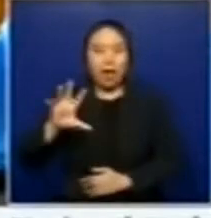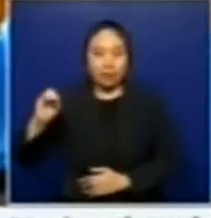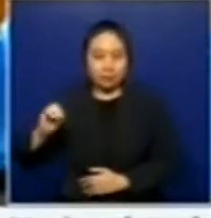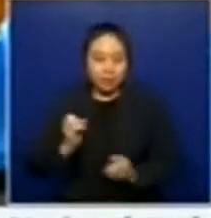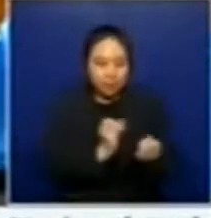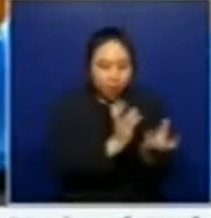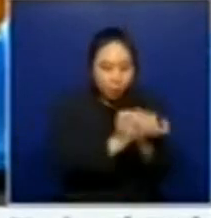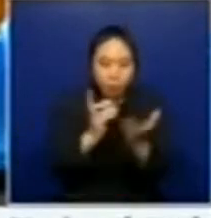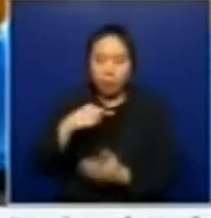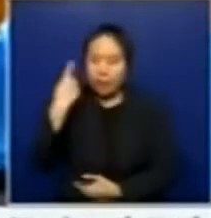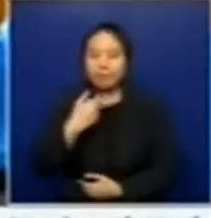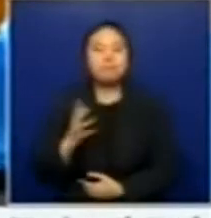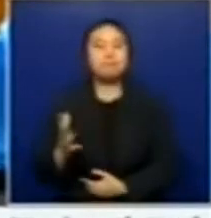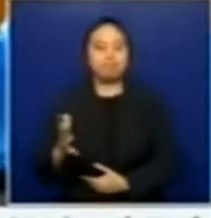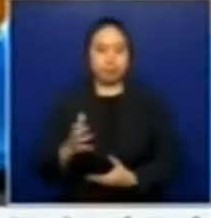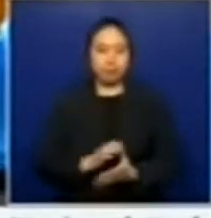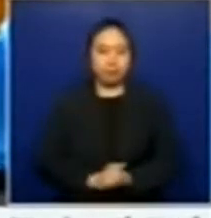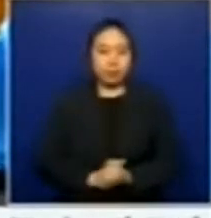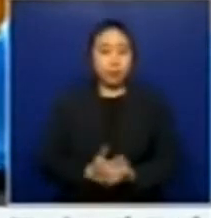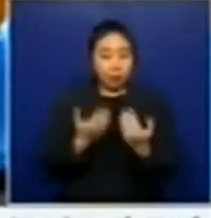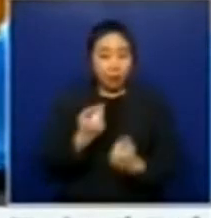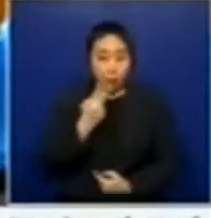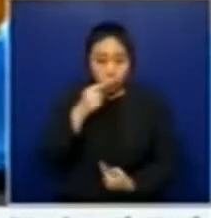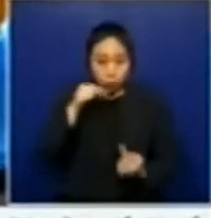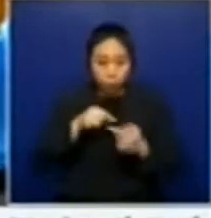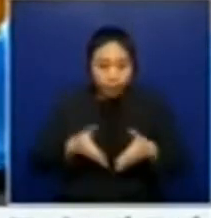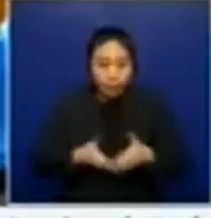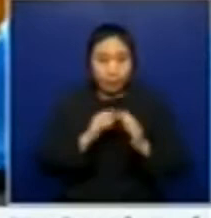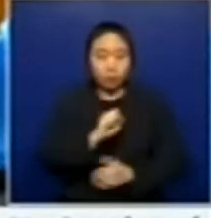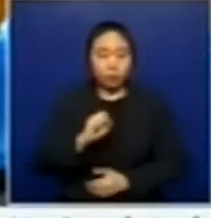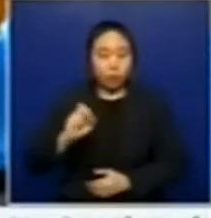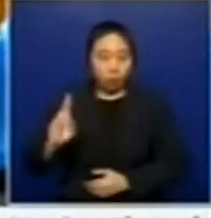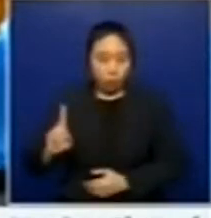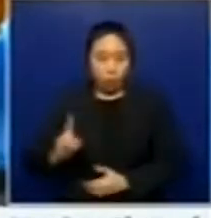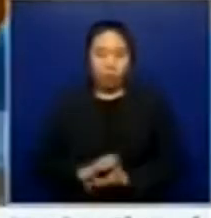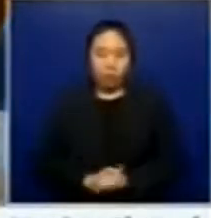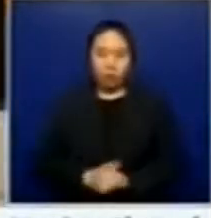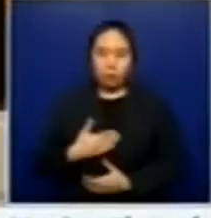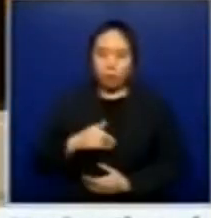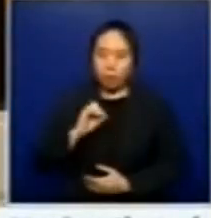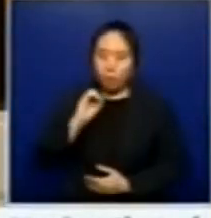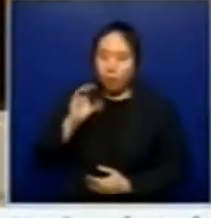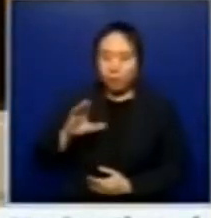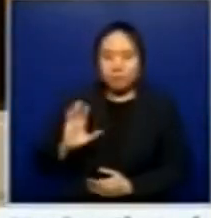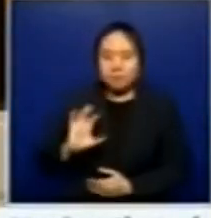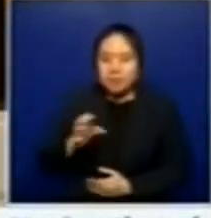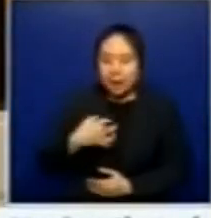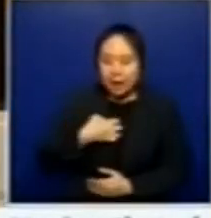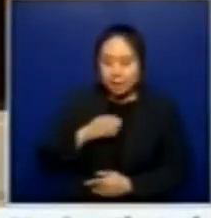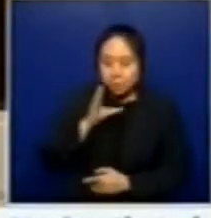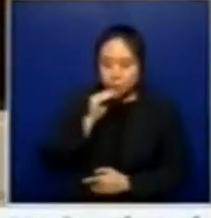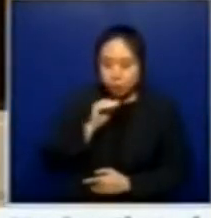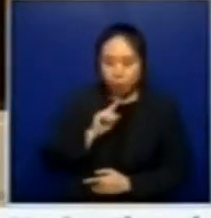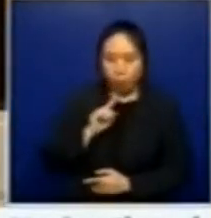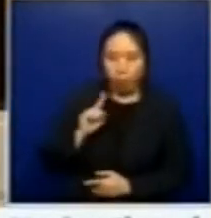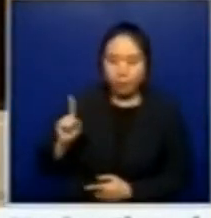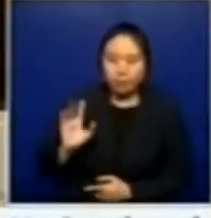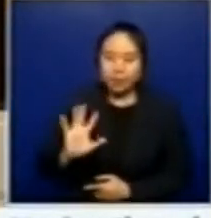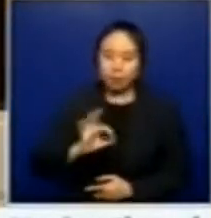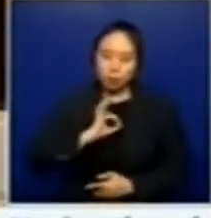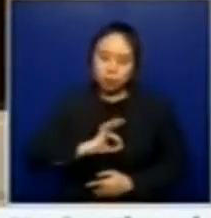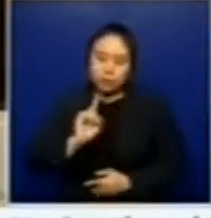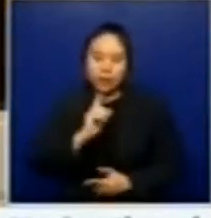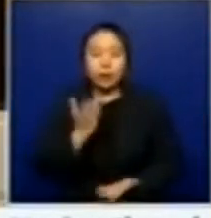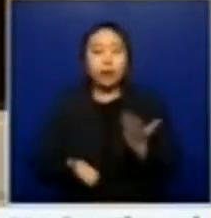ครท่านประธานครับมาดูเรื่องการตั้งสสรจากไอเดียของ ไม่อยากให้เสียดสีนะครับไม่อยากให้เสียดสีจะรู้สึกยังไงก็ตามแต่ว่